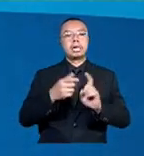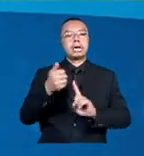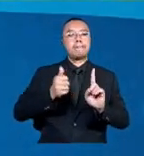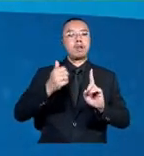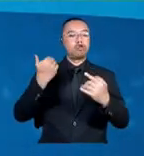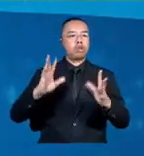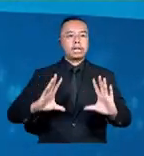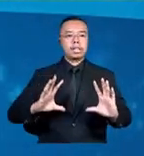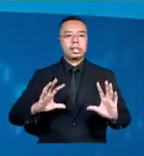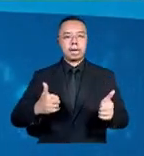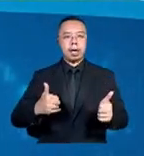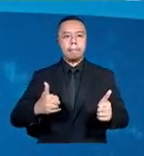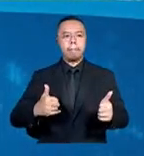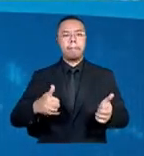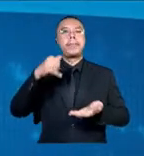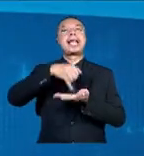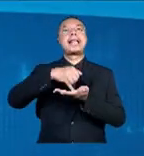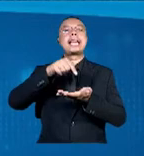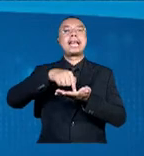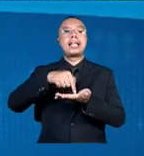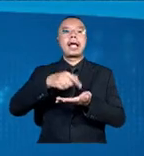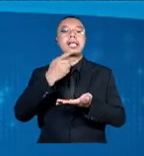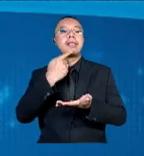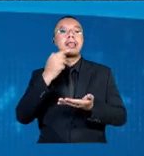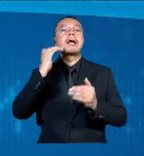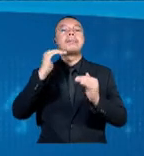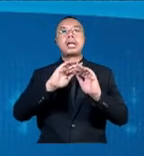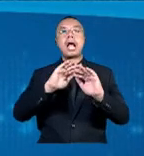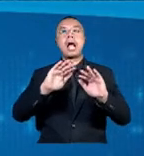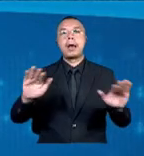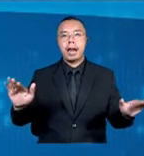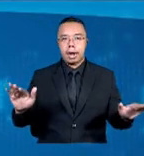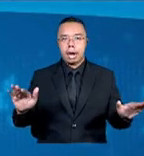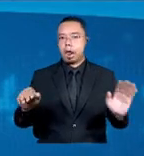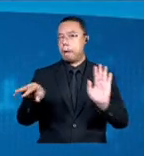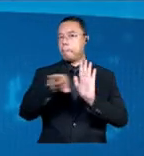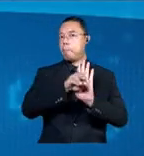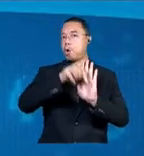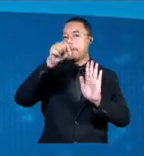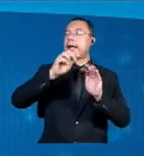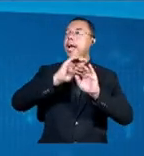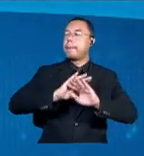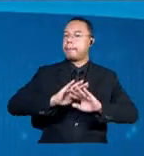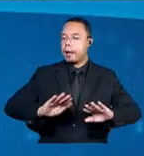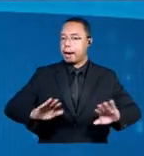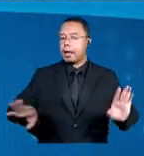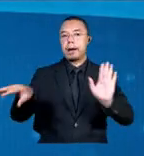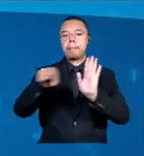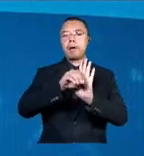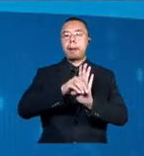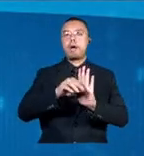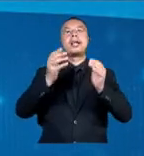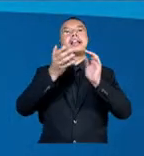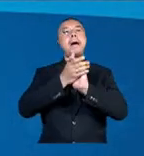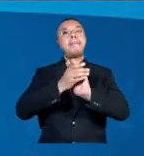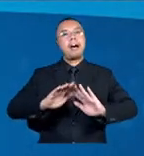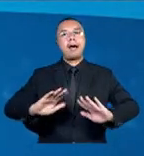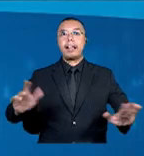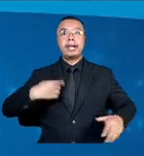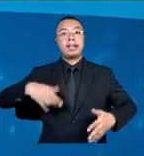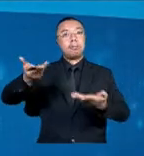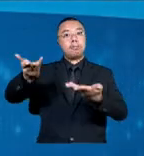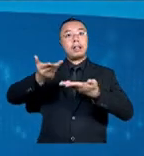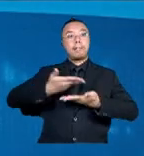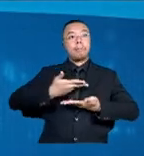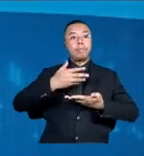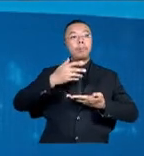menyiapkan, intinya adalah tentang keamanan. Papua ini aman, Papua ini damai, kita akan